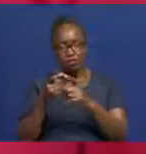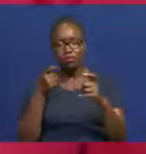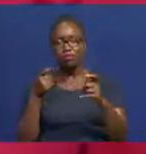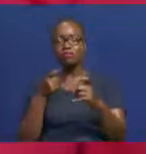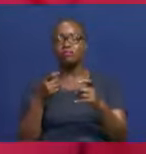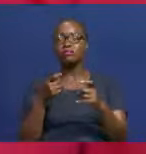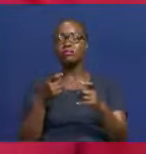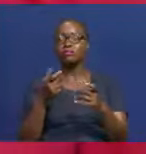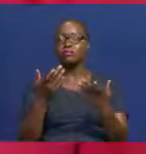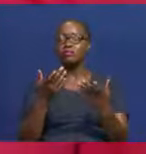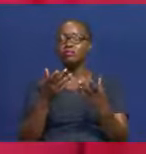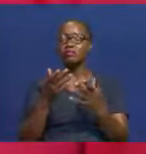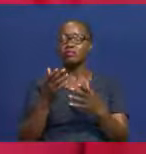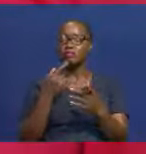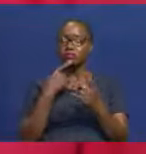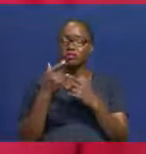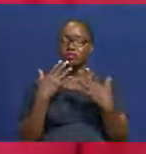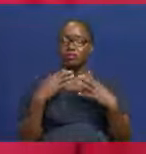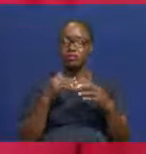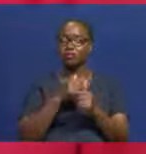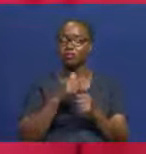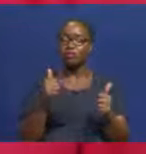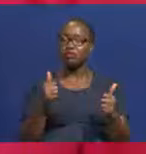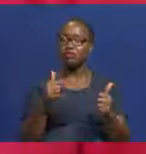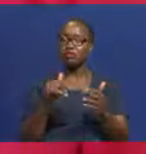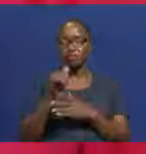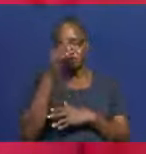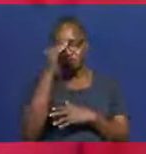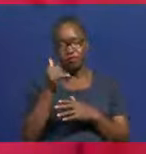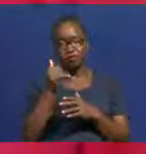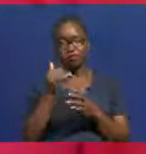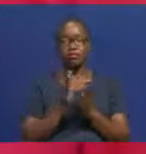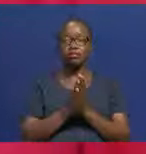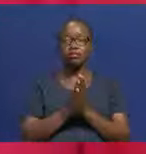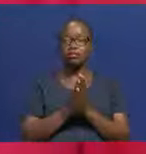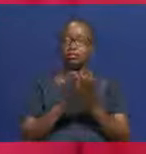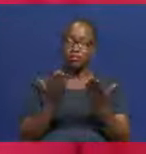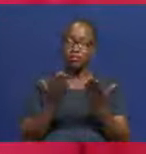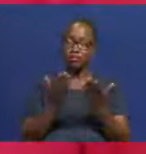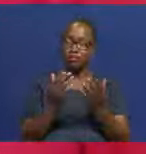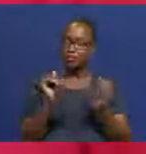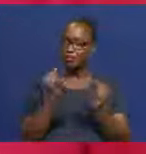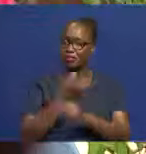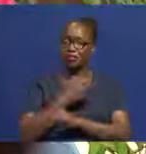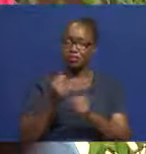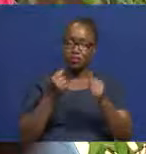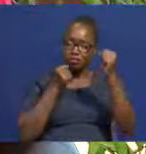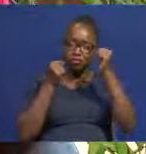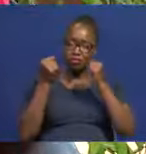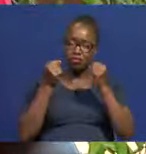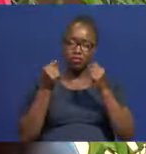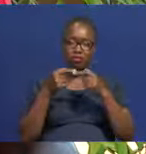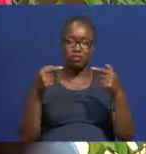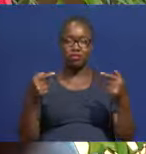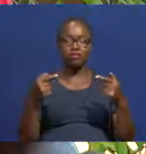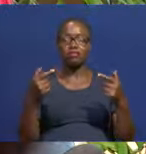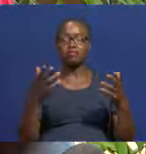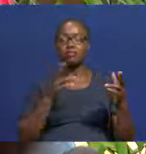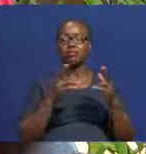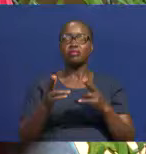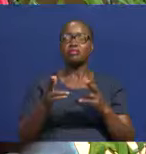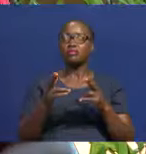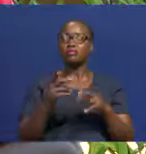kutafuta chakula, kuongea na watu vizuri. Ndio sababu mwanajeshi hawezi kosana na raia. Na ukimaliza hiyo